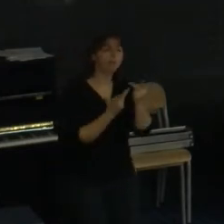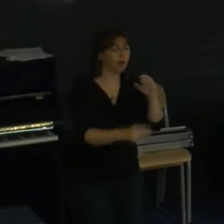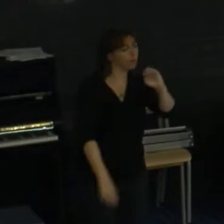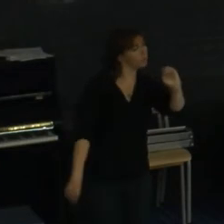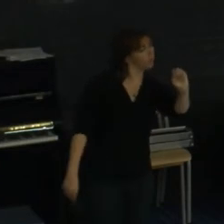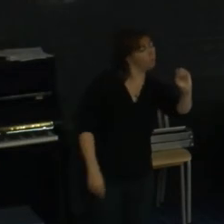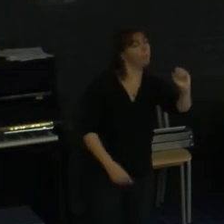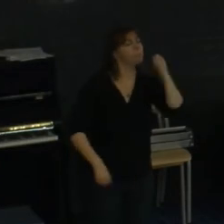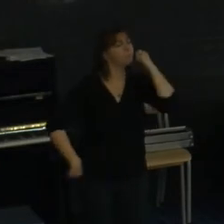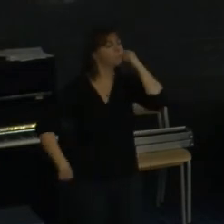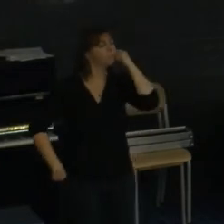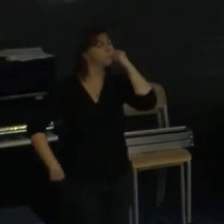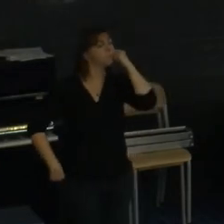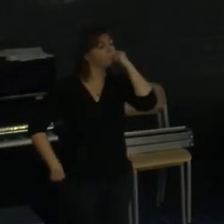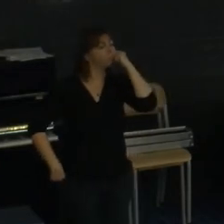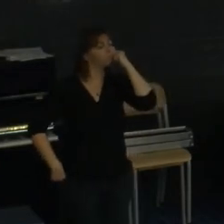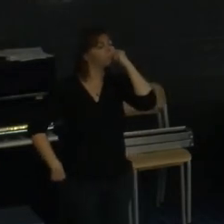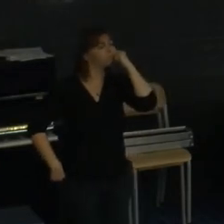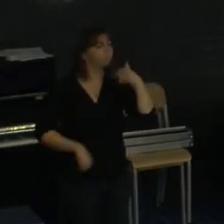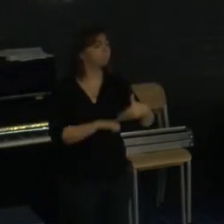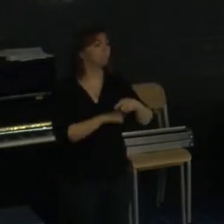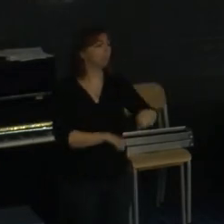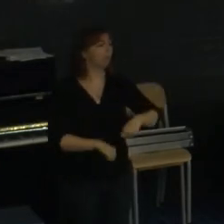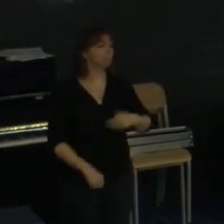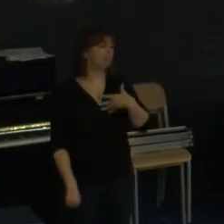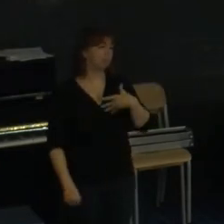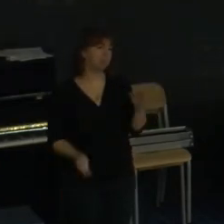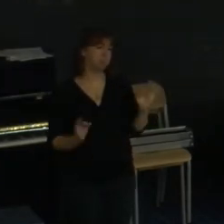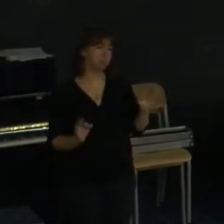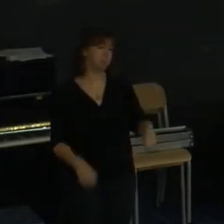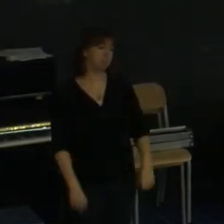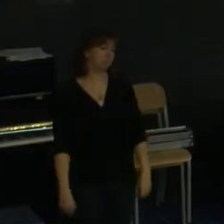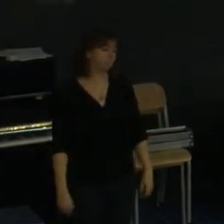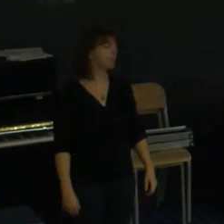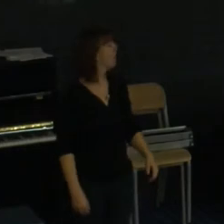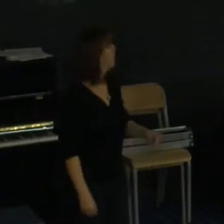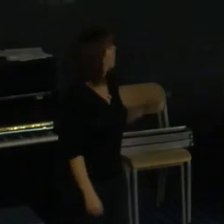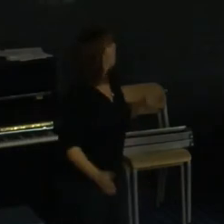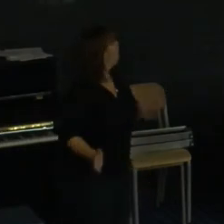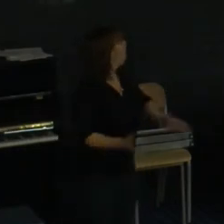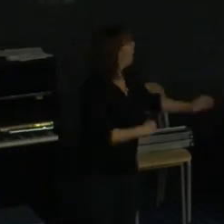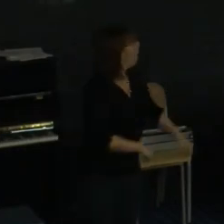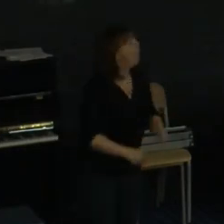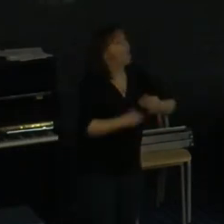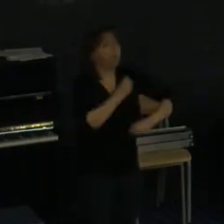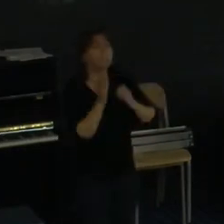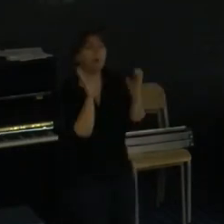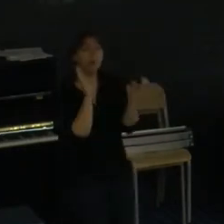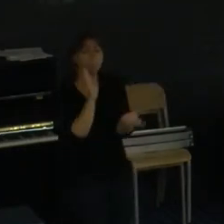aide pas plus, etc. Donc, ce n'est pas très avantageux. On a aussi le fameux module